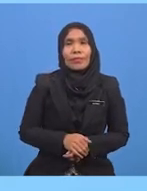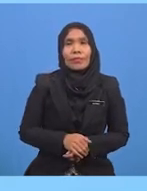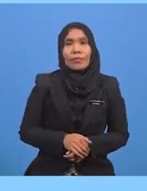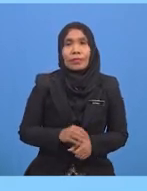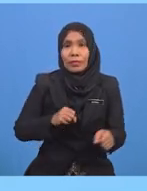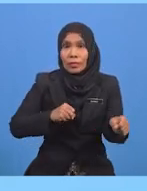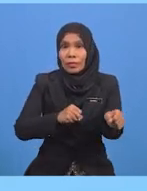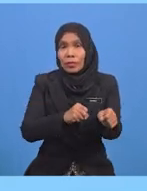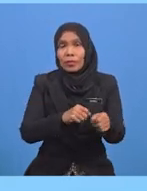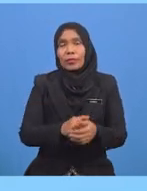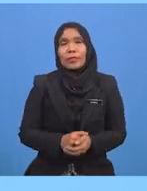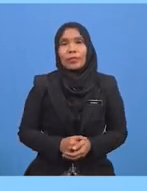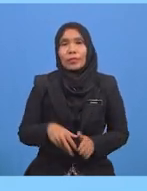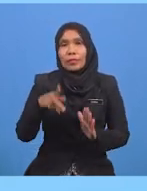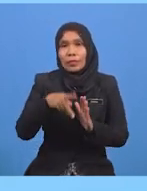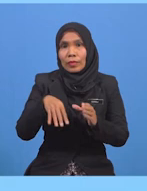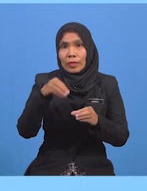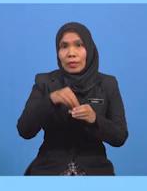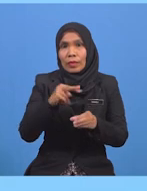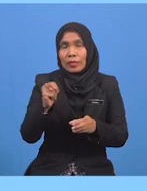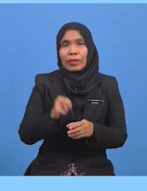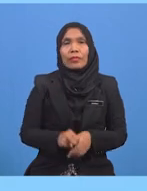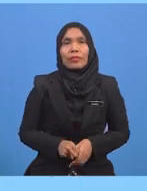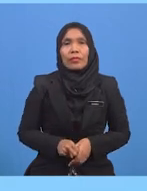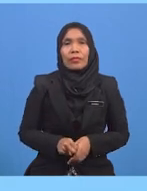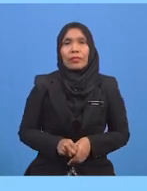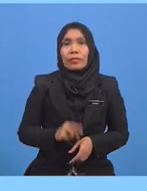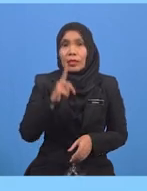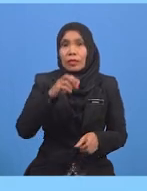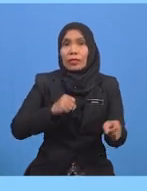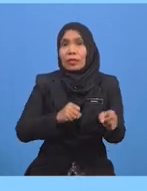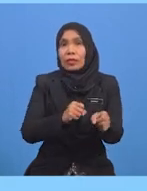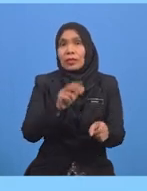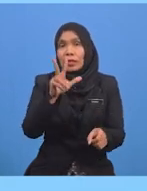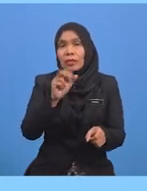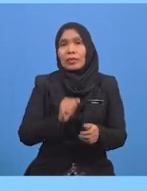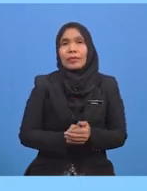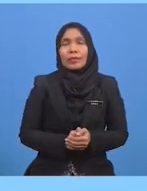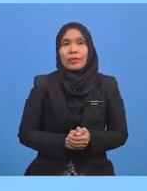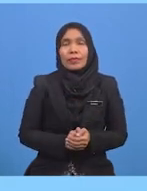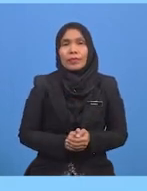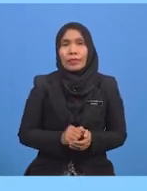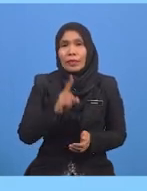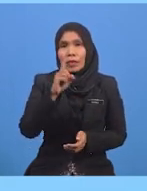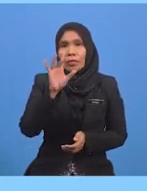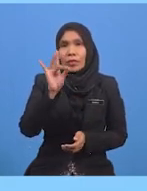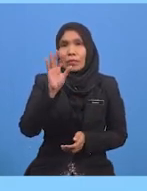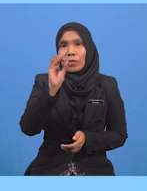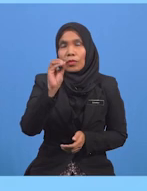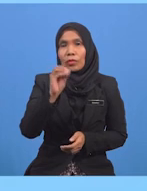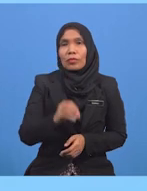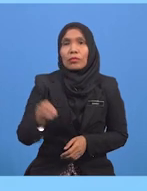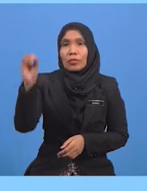pedalaman suatu segitiga ialah 180 darjah. Oleh